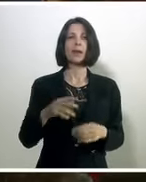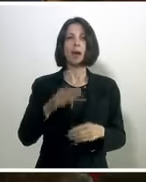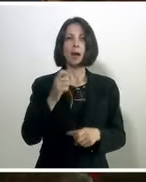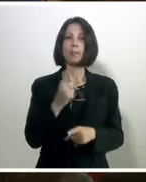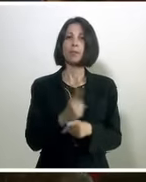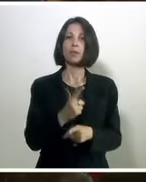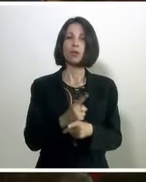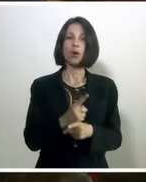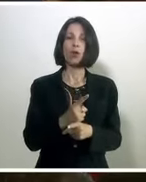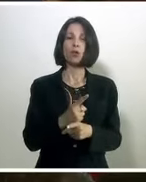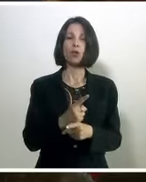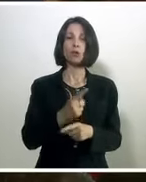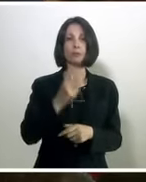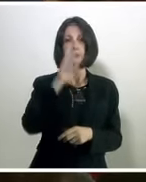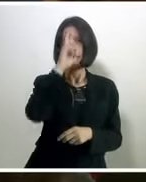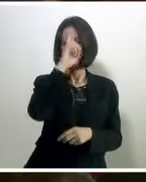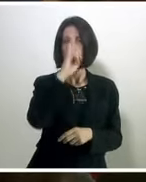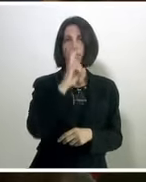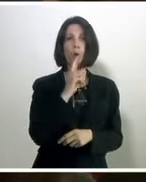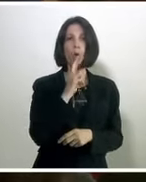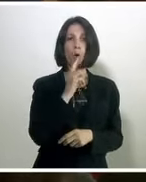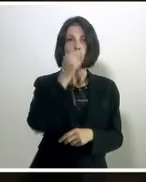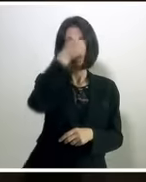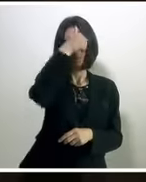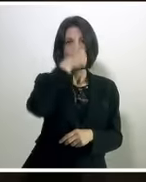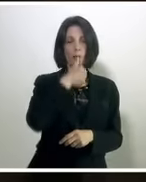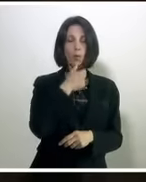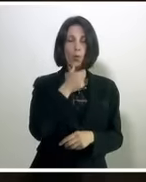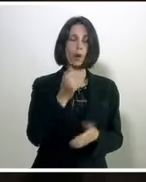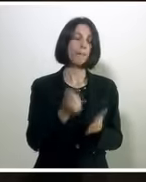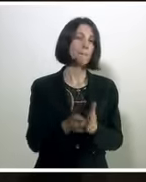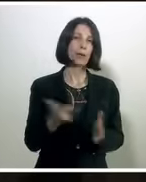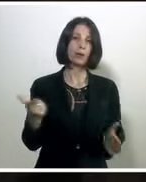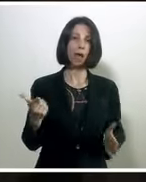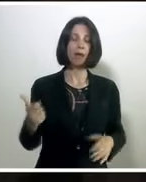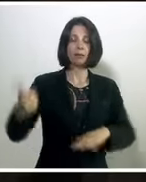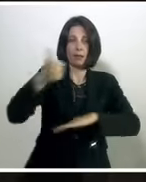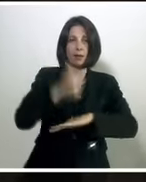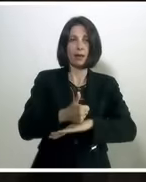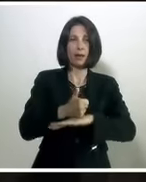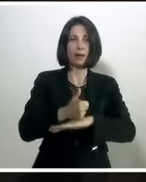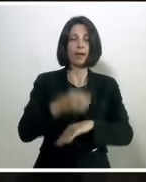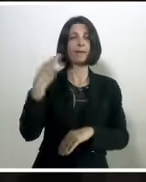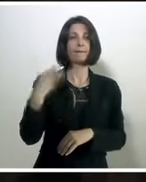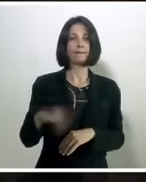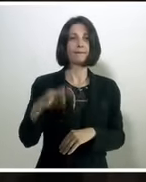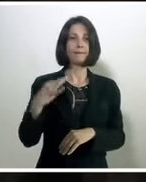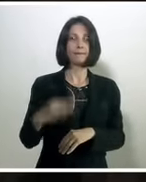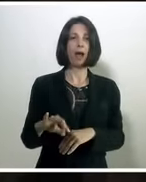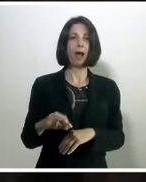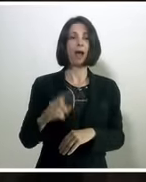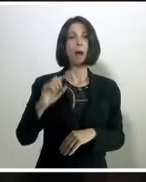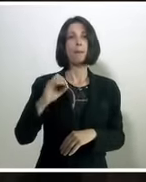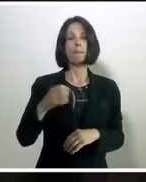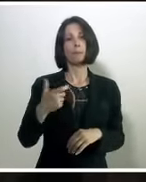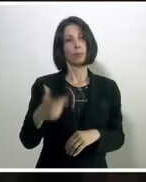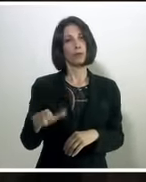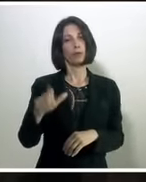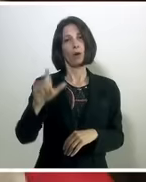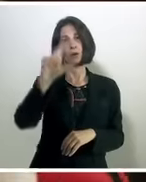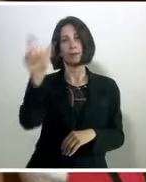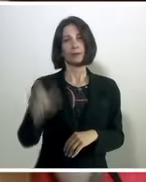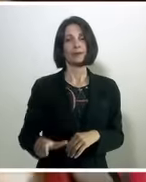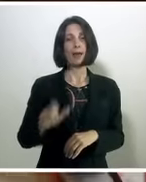figure di grandi protagonisti di leader autentici per il bene dell'Italia e dell'Europa